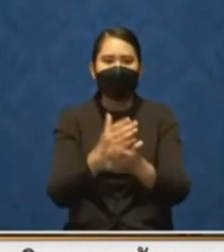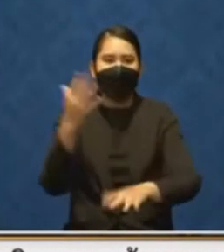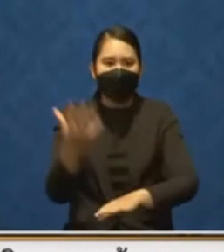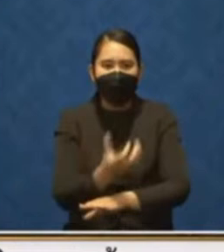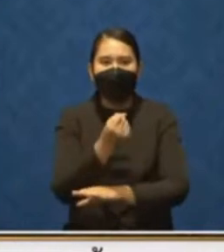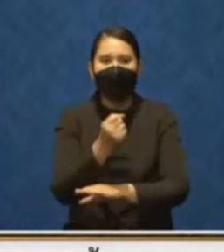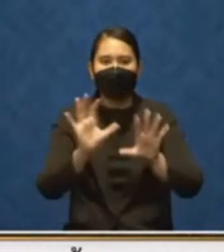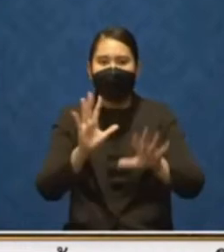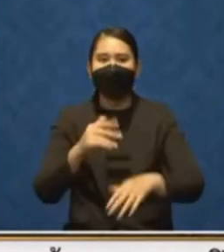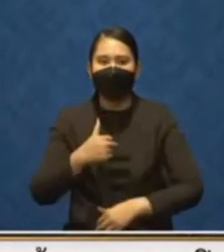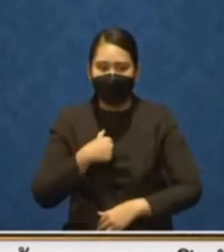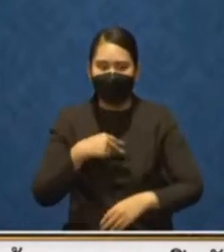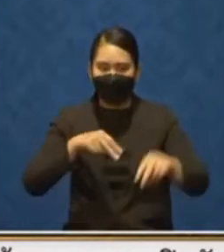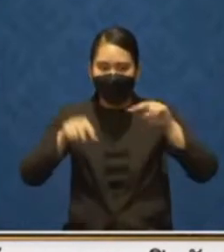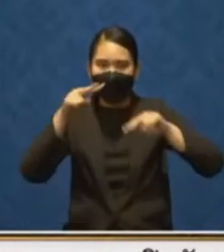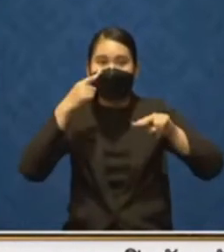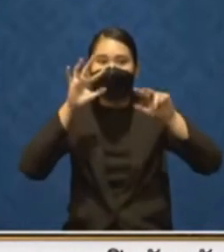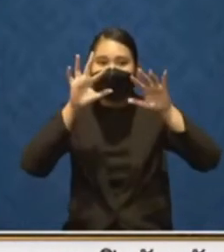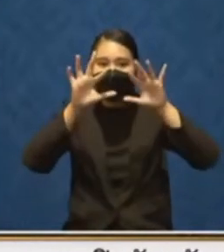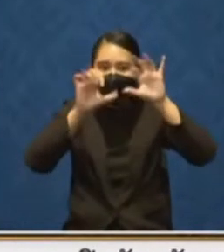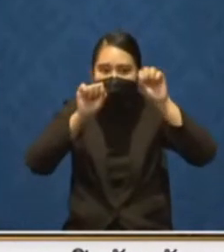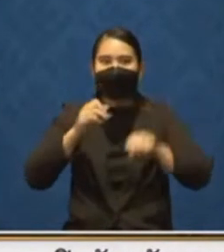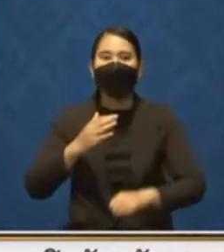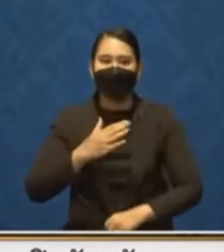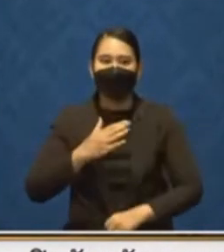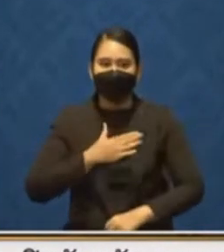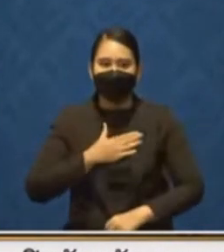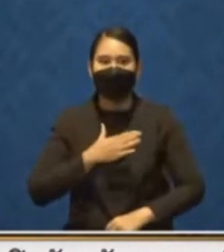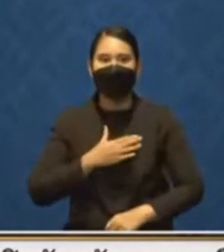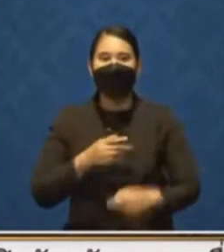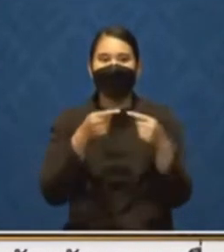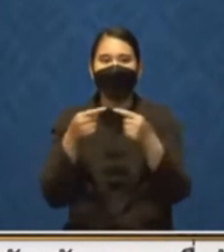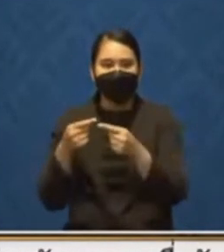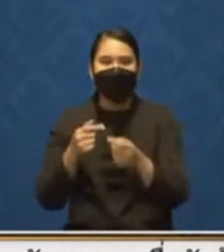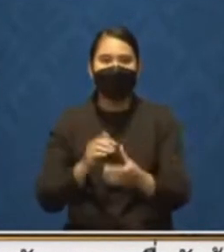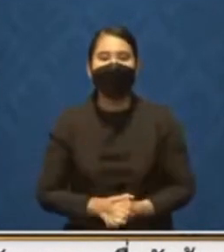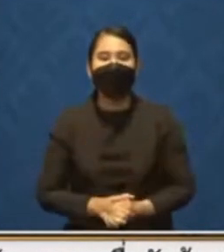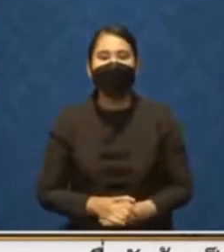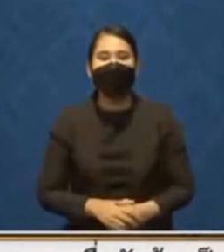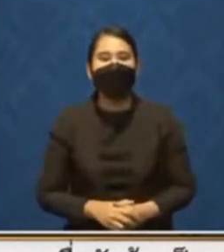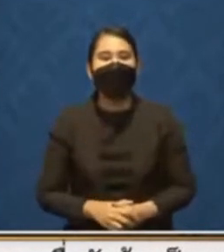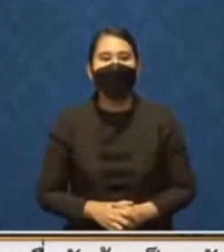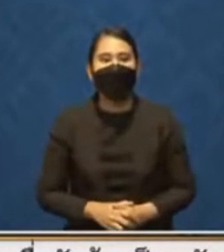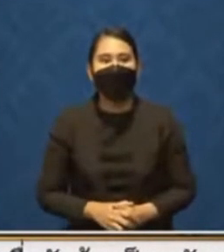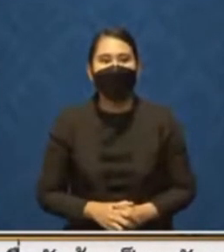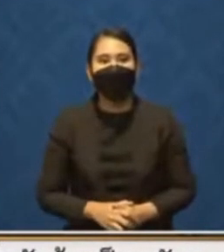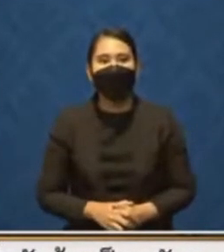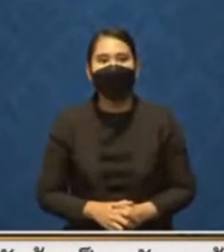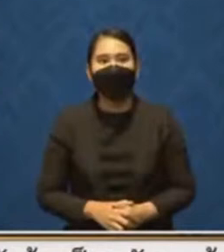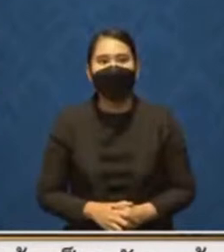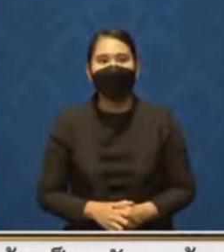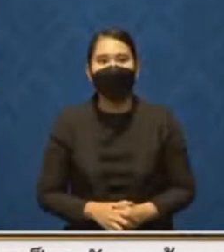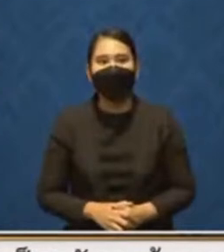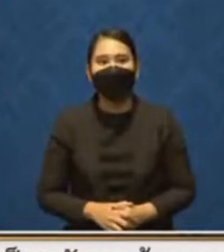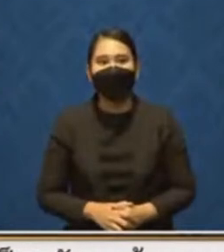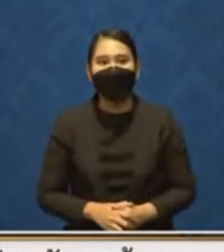จิกให้ถึงที่สุดนี่คือสั่งรถครับพอสุดท้าย